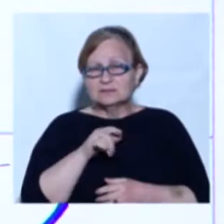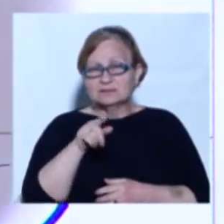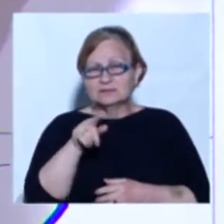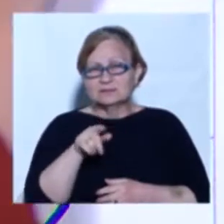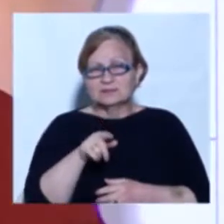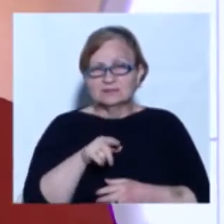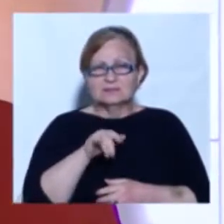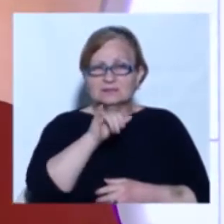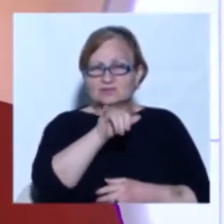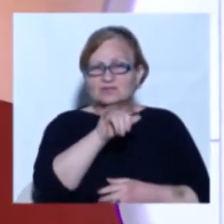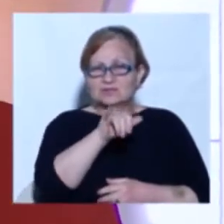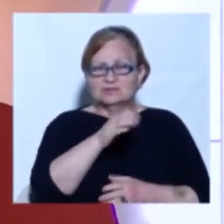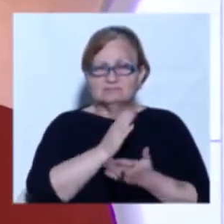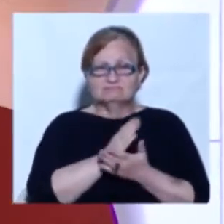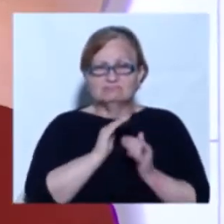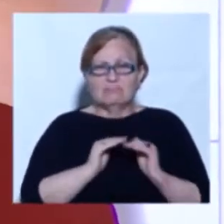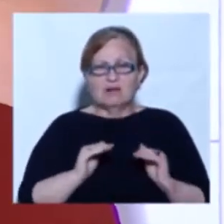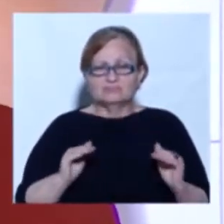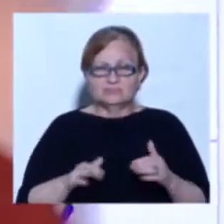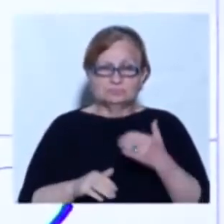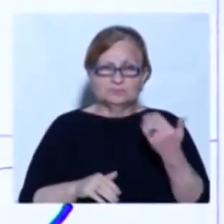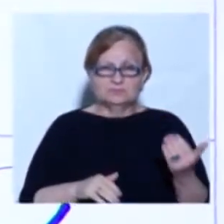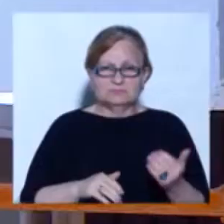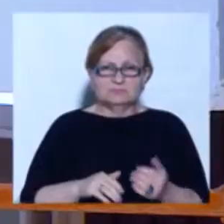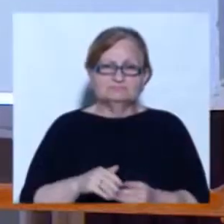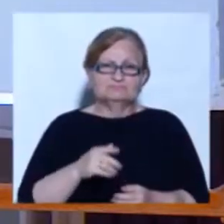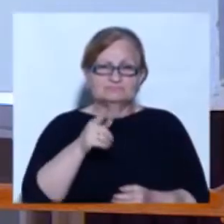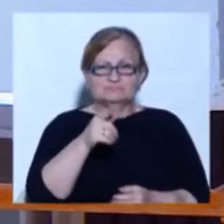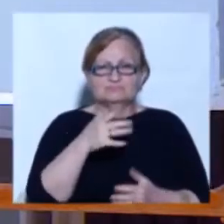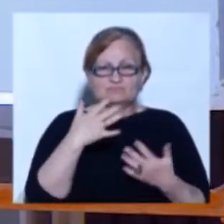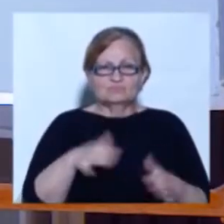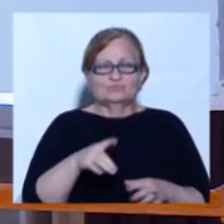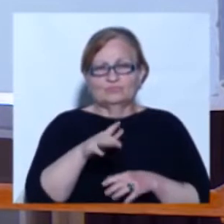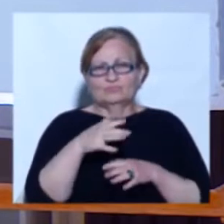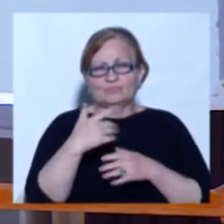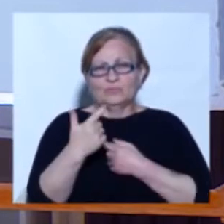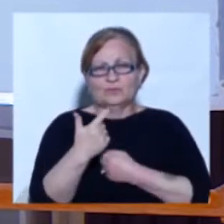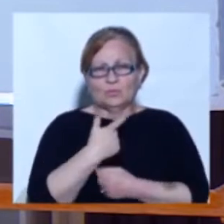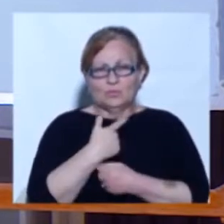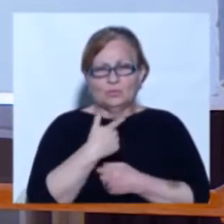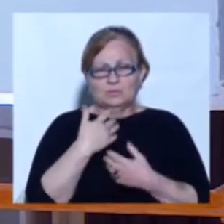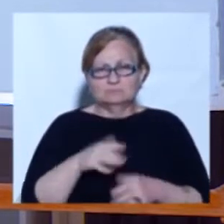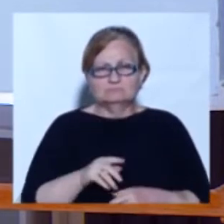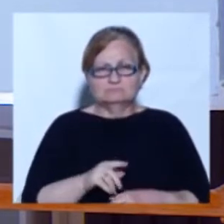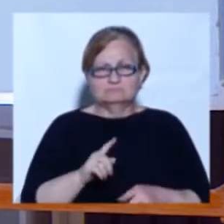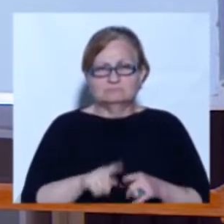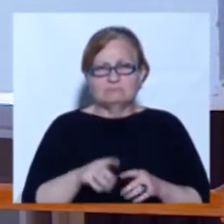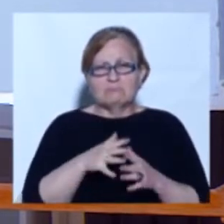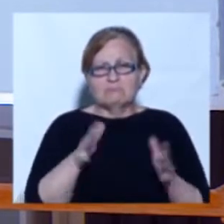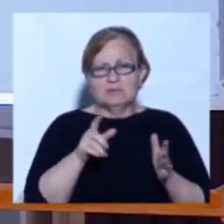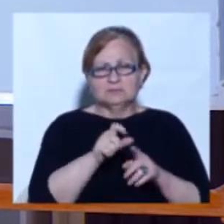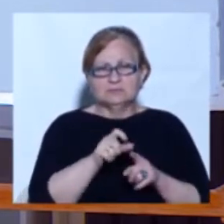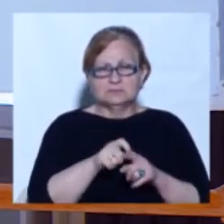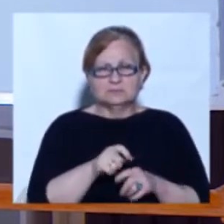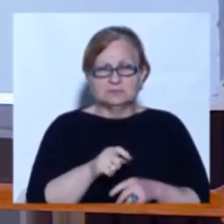ნამდვილად შენთან არის, შენს ბარათზე, ბავშვების ბარათზე. აი კიდევ ერთი მერცხალი და მგონი შენ მიგებ. ნახოთ აბა,